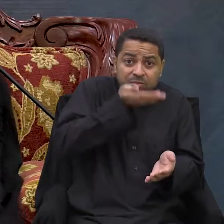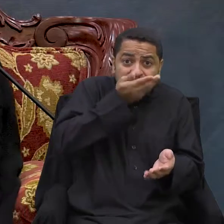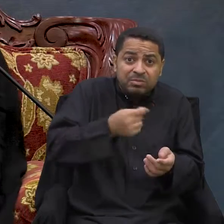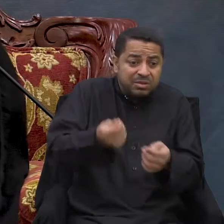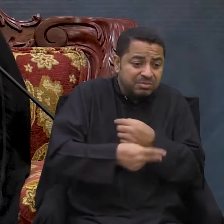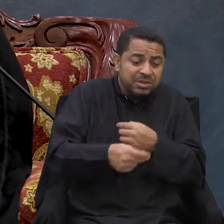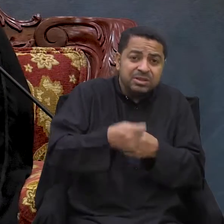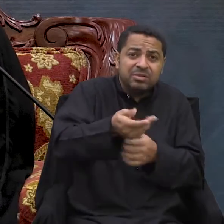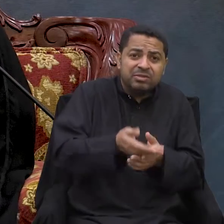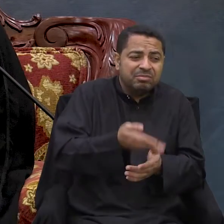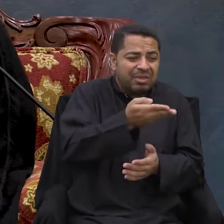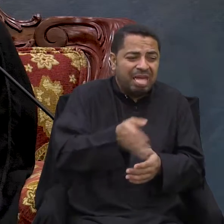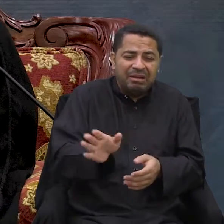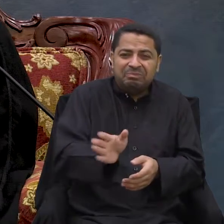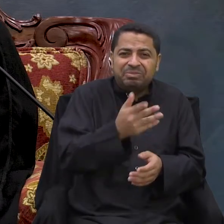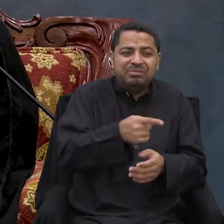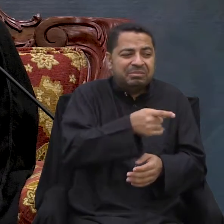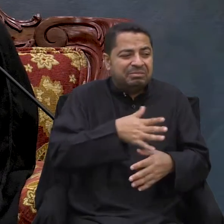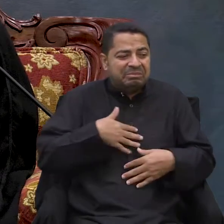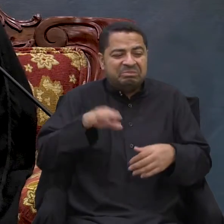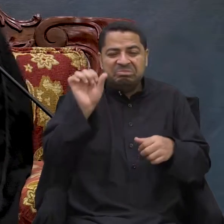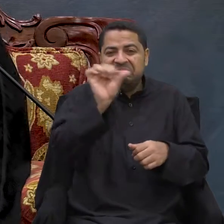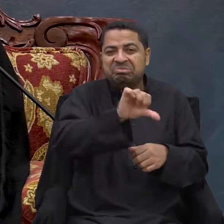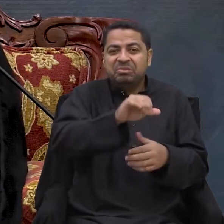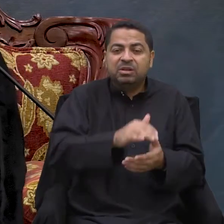البلد، فينتقدونهم ويسخرون منهم.